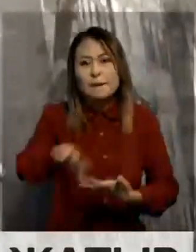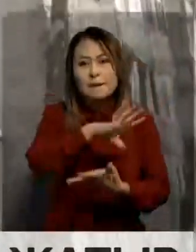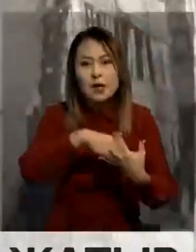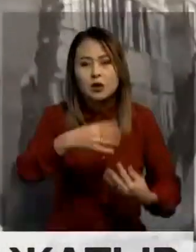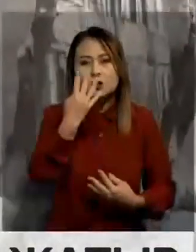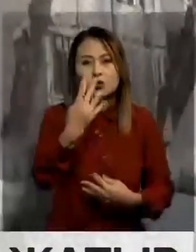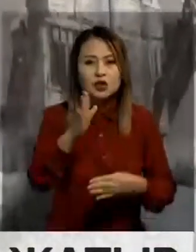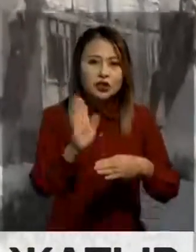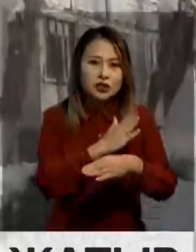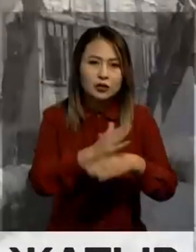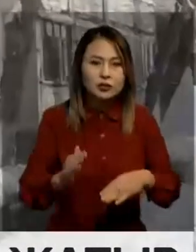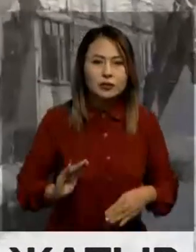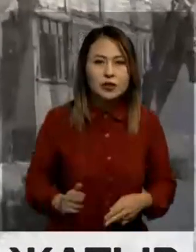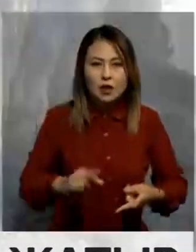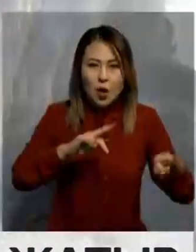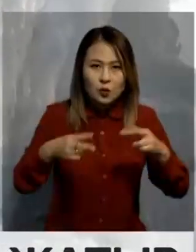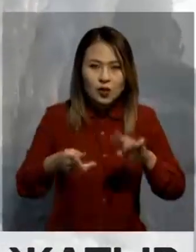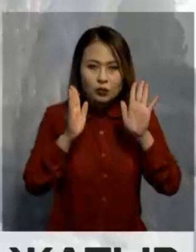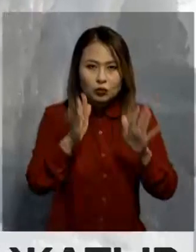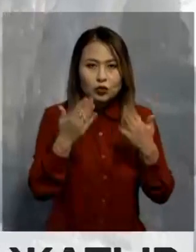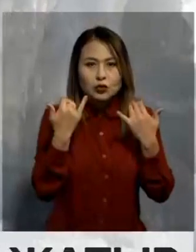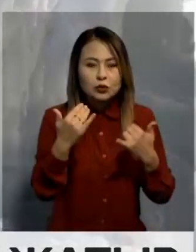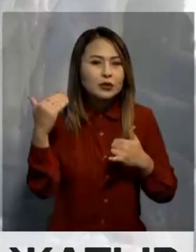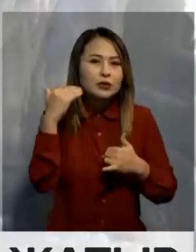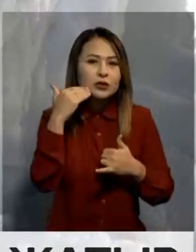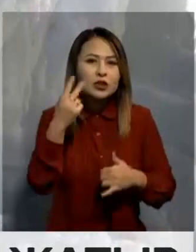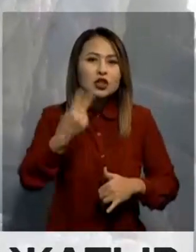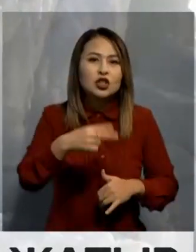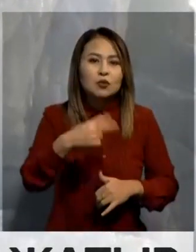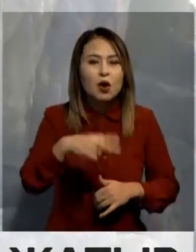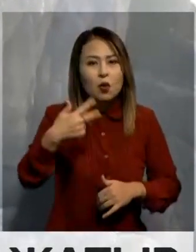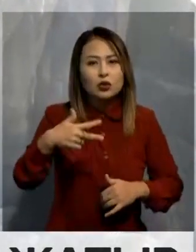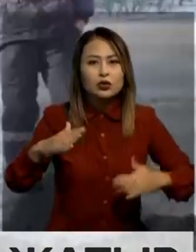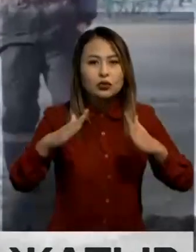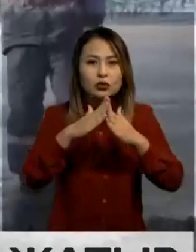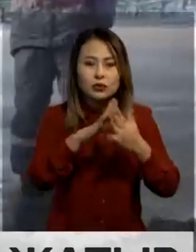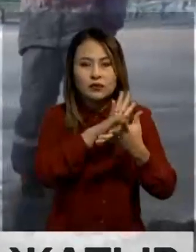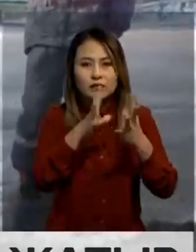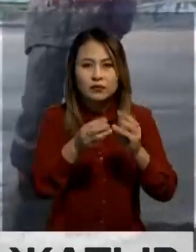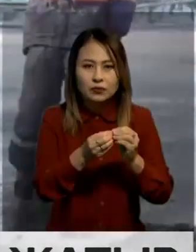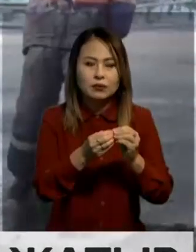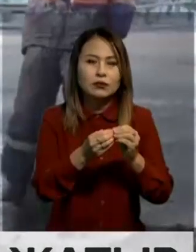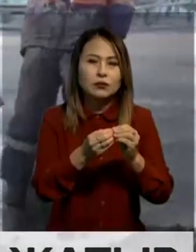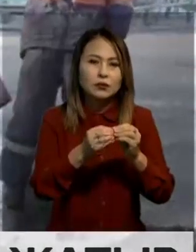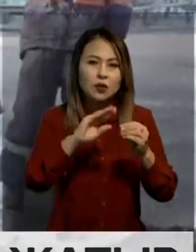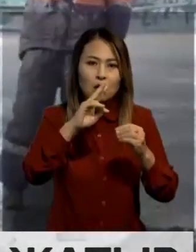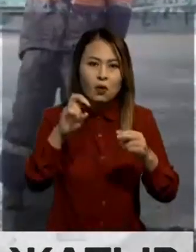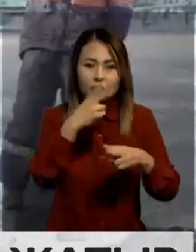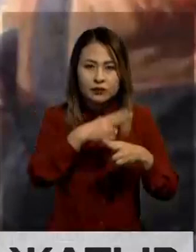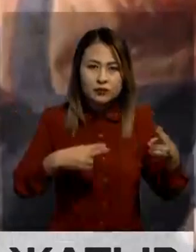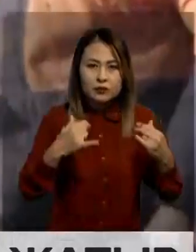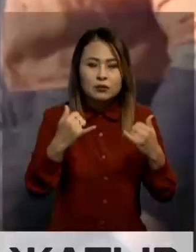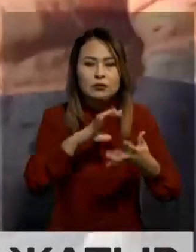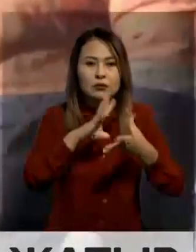4 жекеменшік үйдің құбырлары ауыстырылады. Бұл ауданда шамамен 20-30 үйдің құбыры мұз болып қатып жатыр. Ал